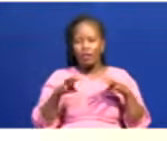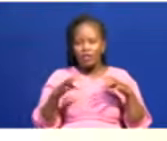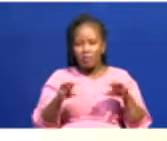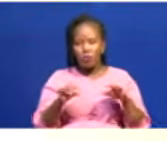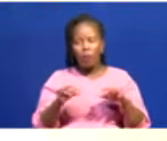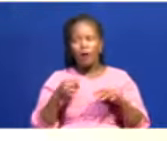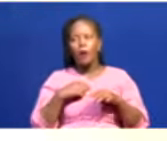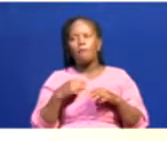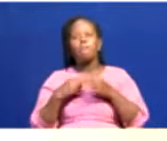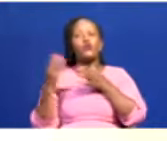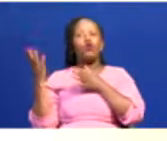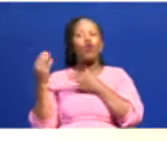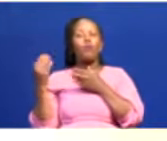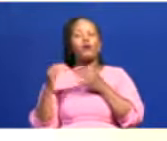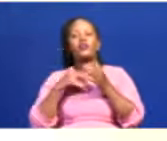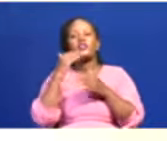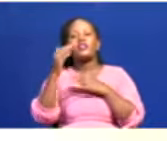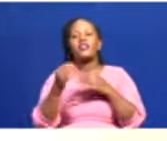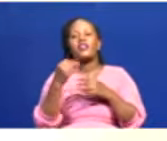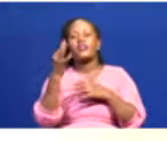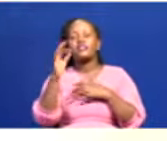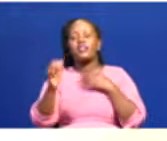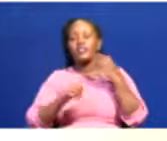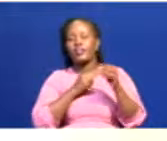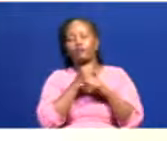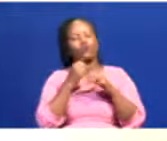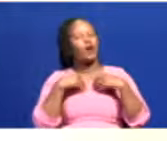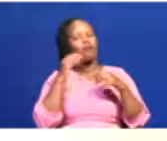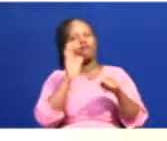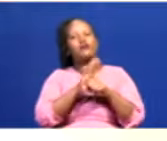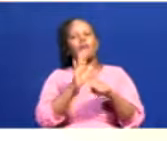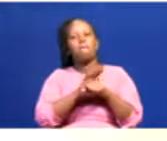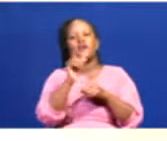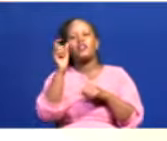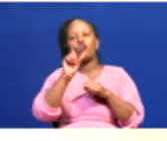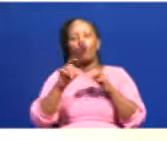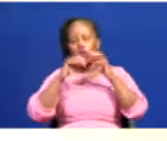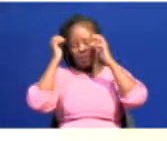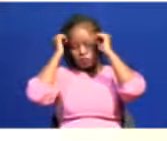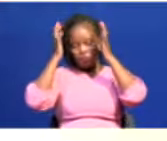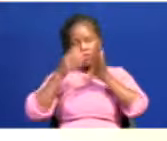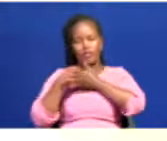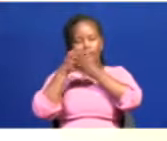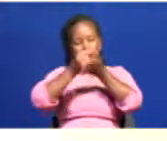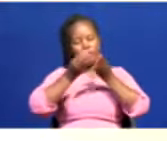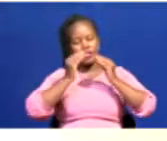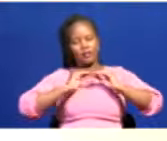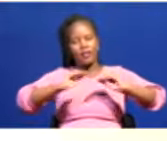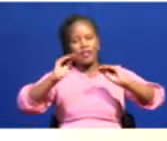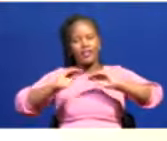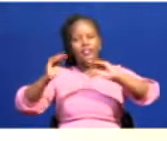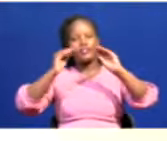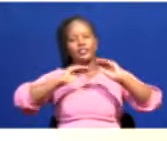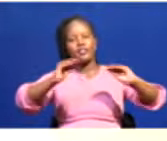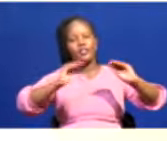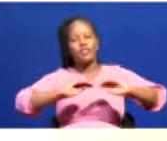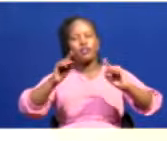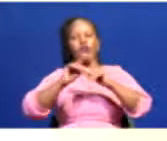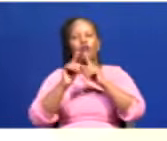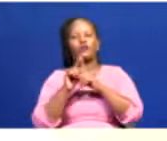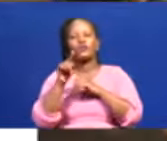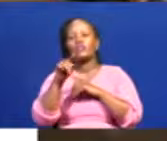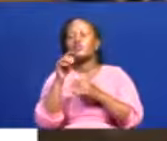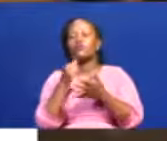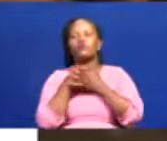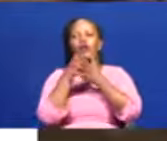hope that in the next 3 years, we will have a good number of local students coming up. And that way, we shall look for a way to place them so that they can be teaching in our